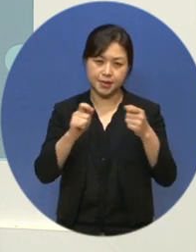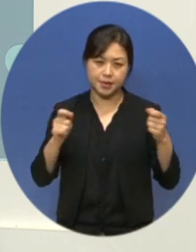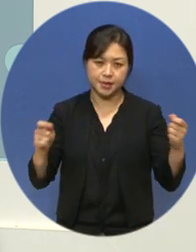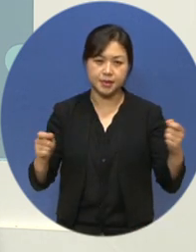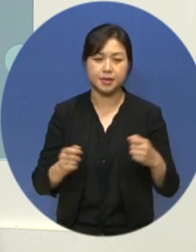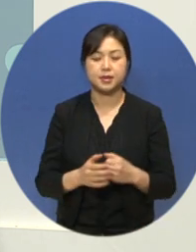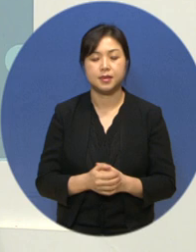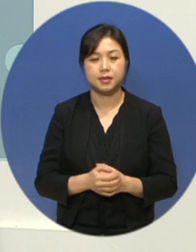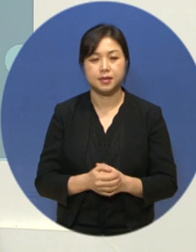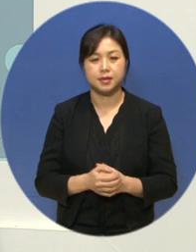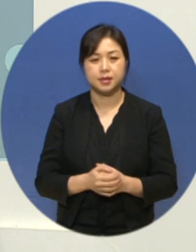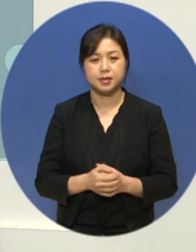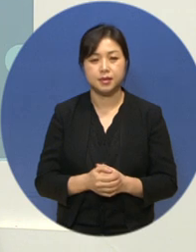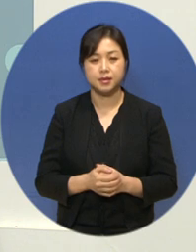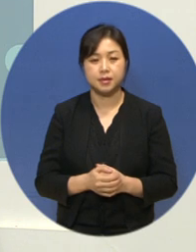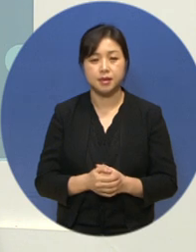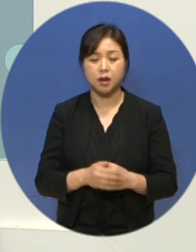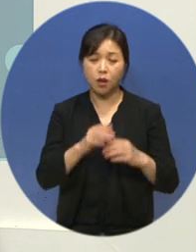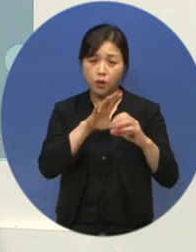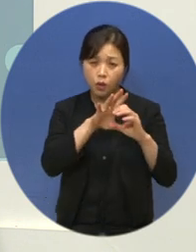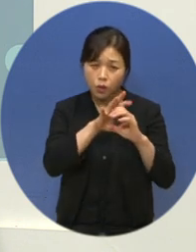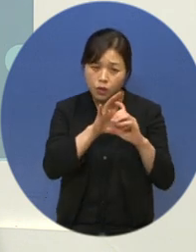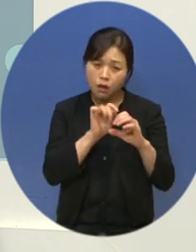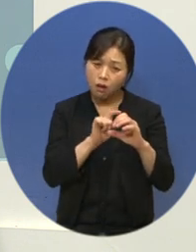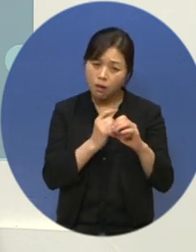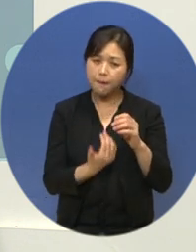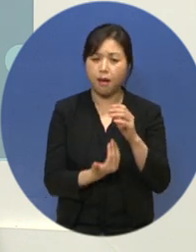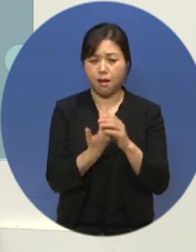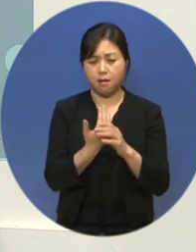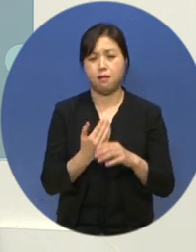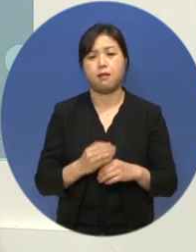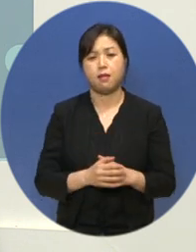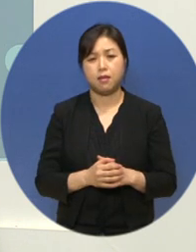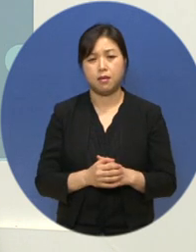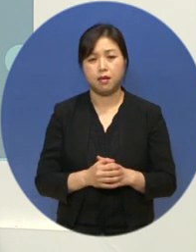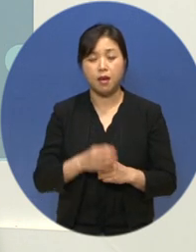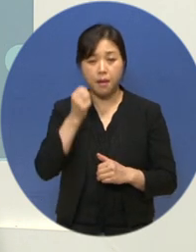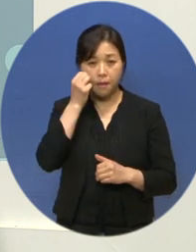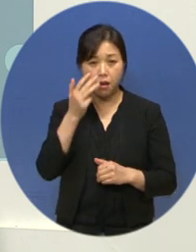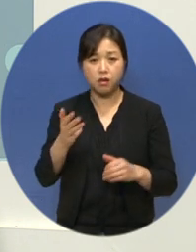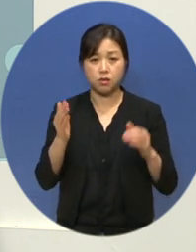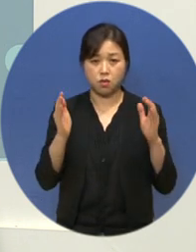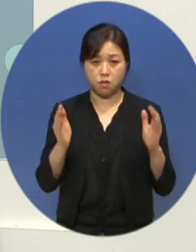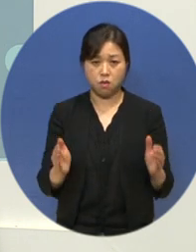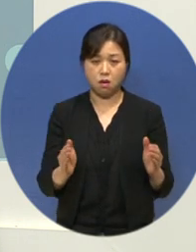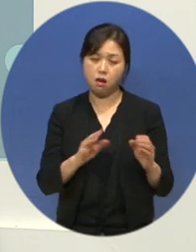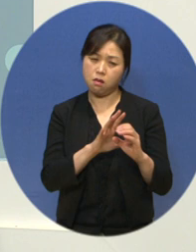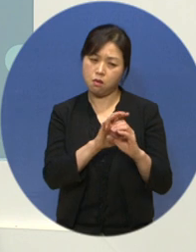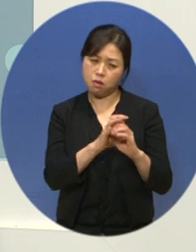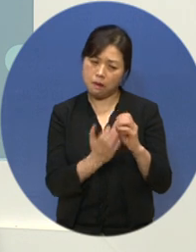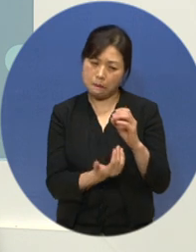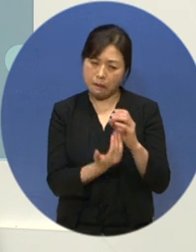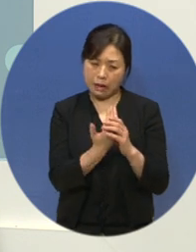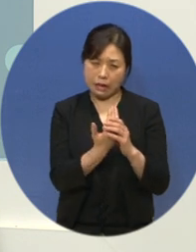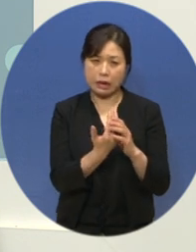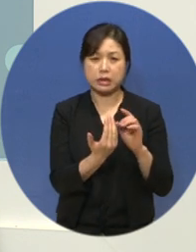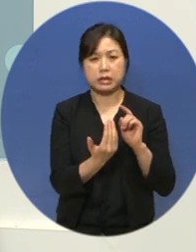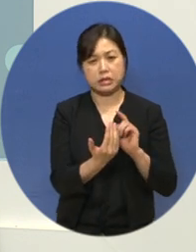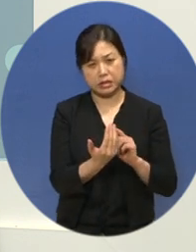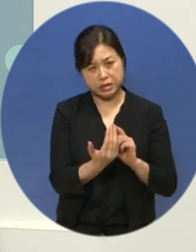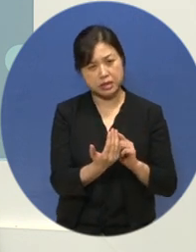서로 나가 저희들에게 다가왔죠 벌써 8개월 동안 우리가 코로나 사태 때문에